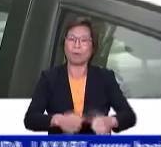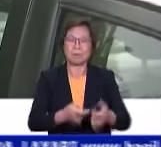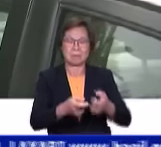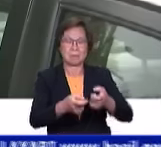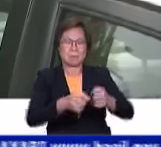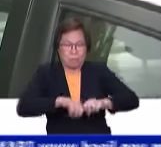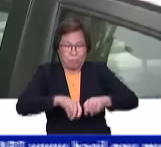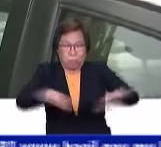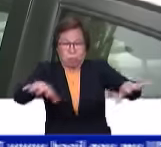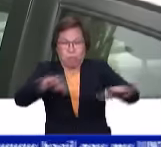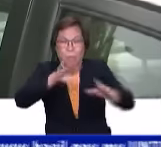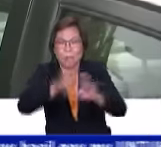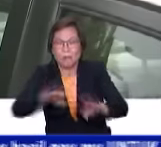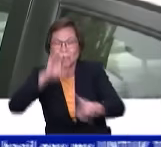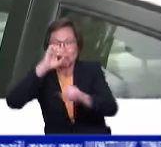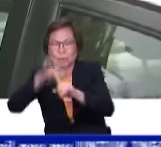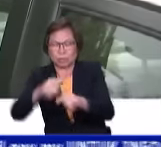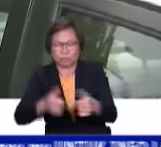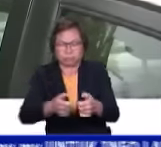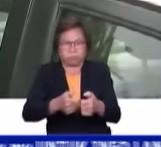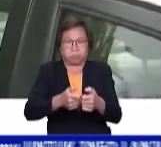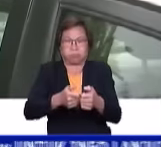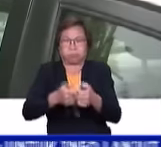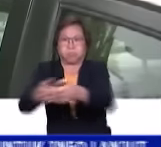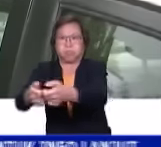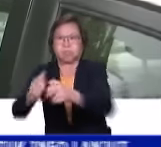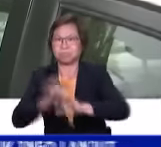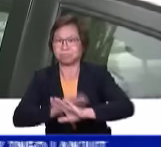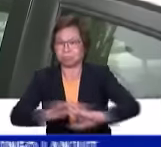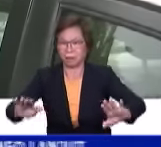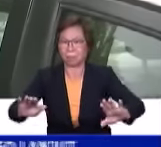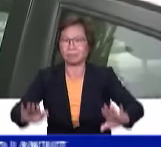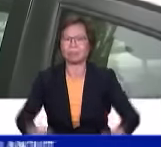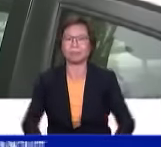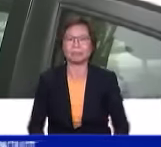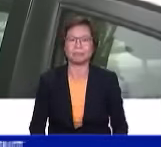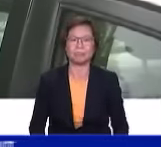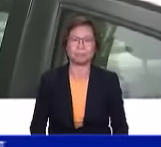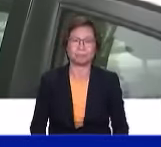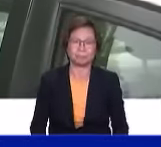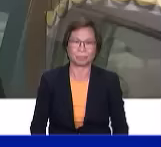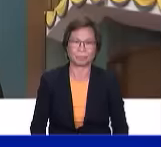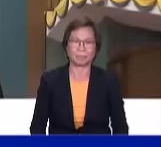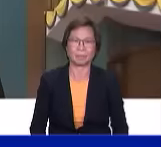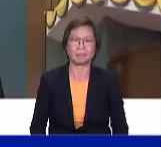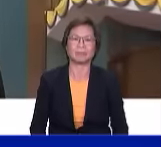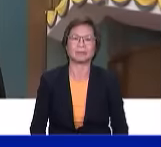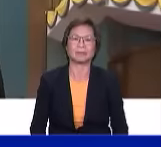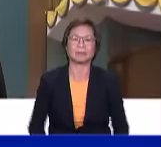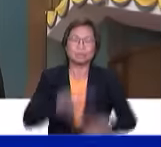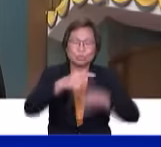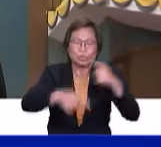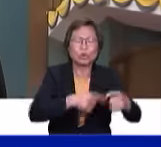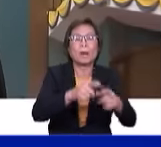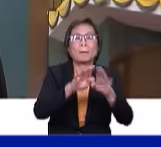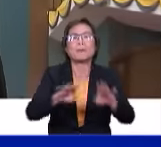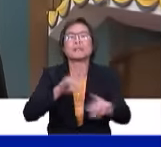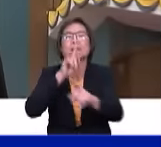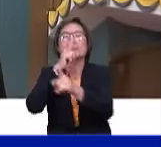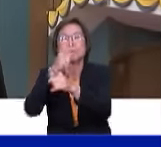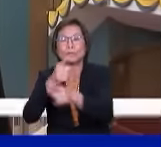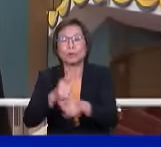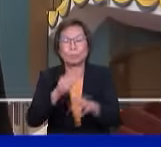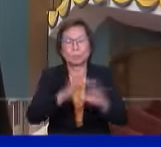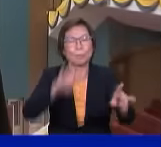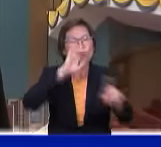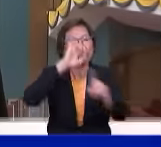penyebaran berita palsu itu, counter back lah kita katakan, counter back dengan maklumat-maklumat yang tepat. Berita palsu ni tak patut ada pun,